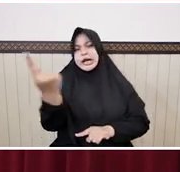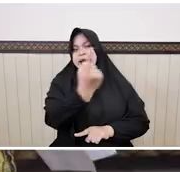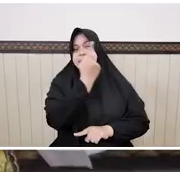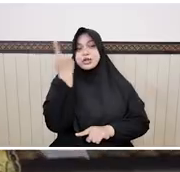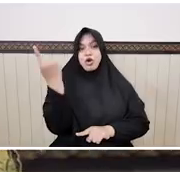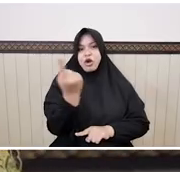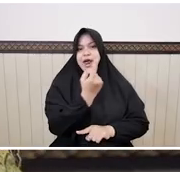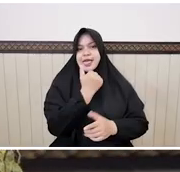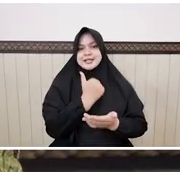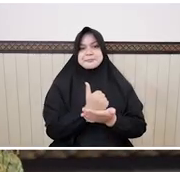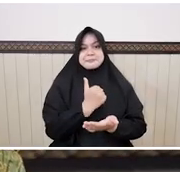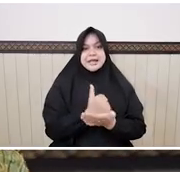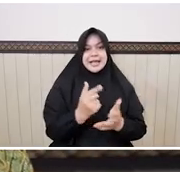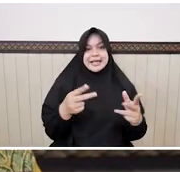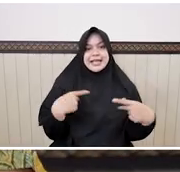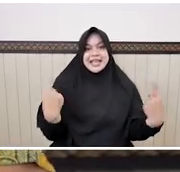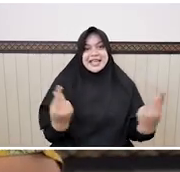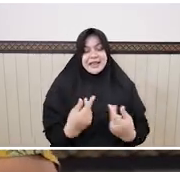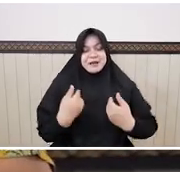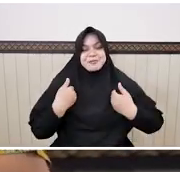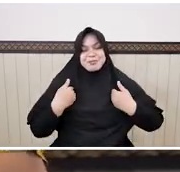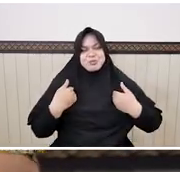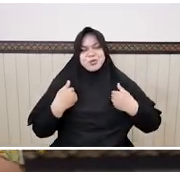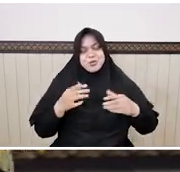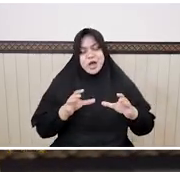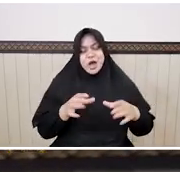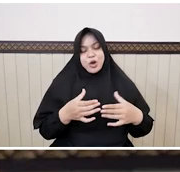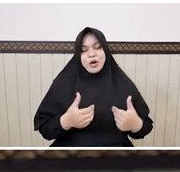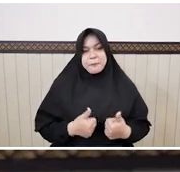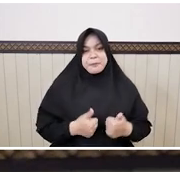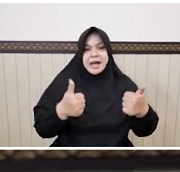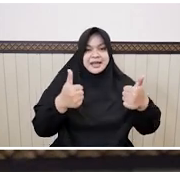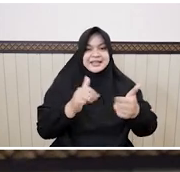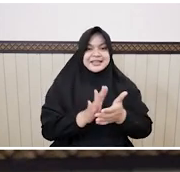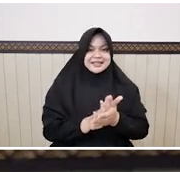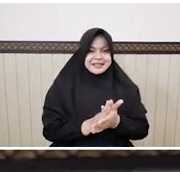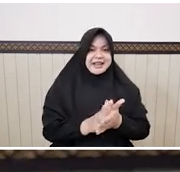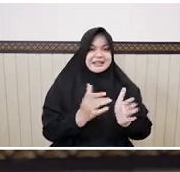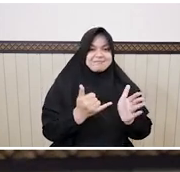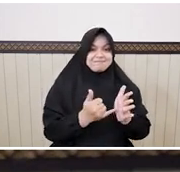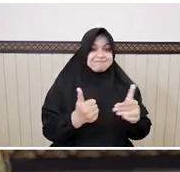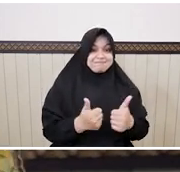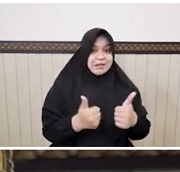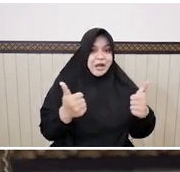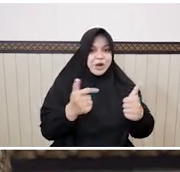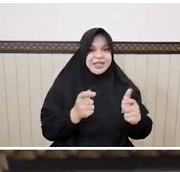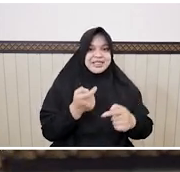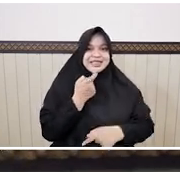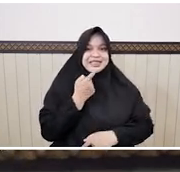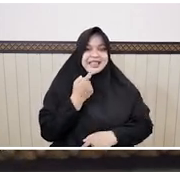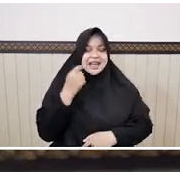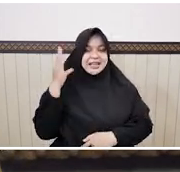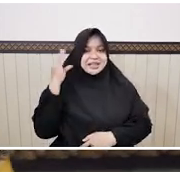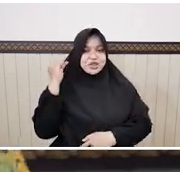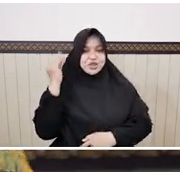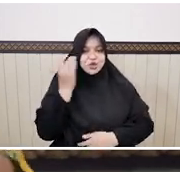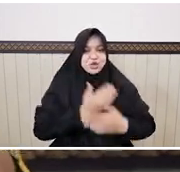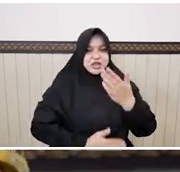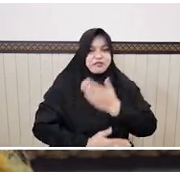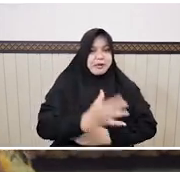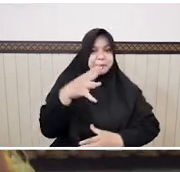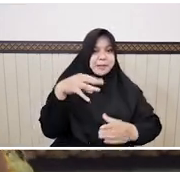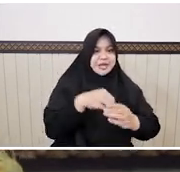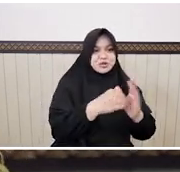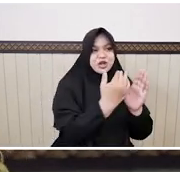sebenarnya kita sudah mempunyai ruang yang sangat baik dan substantif mengenai isu difabel ini karena sudah